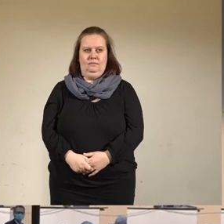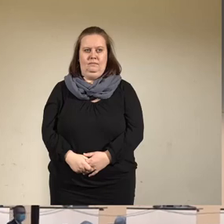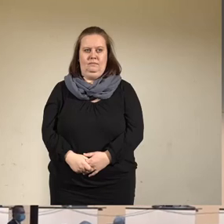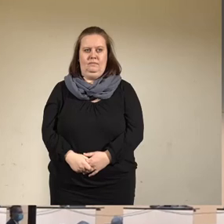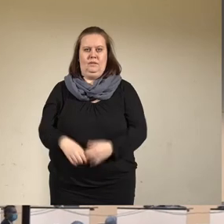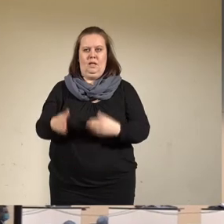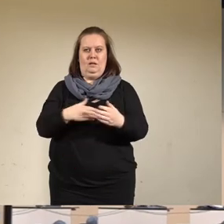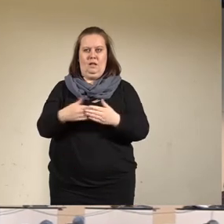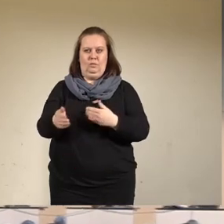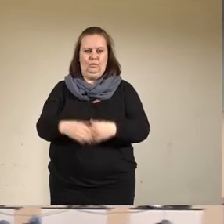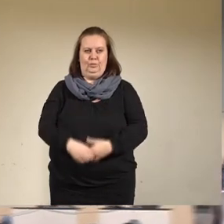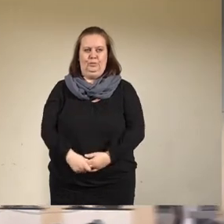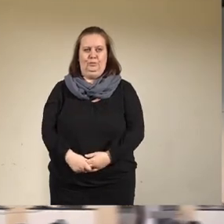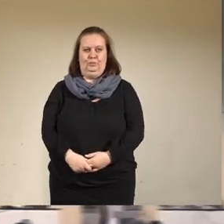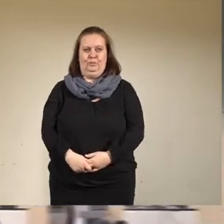Und Stimmenthaltungen?